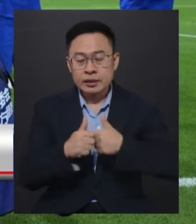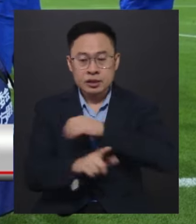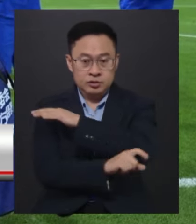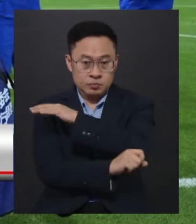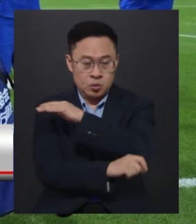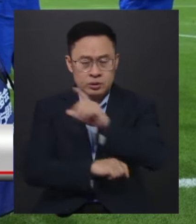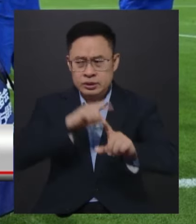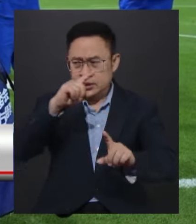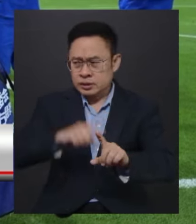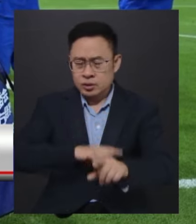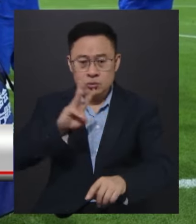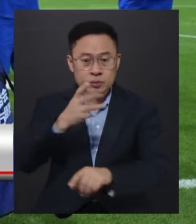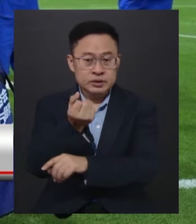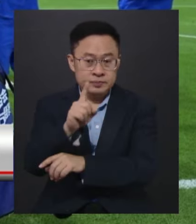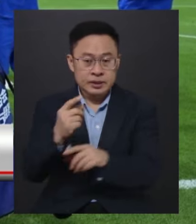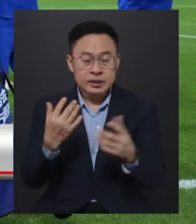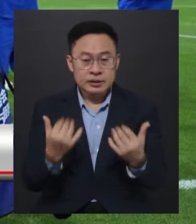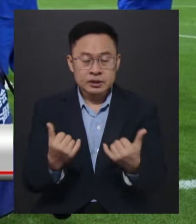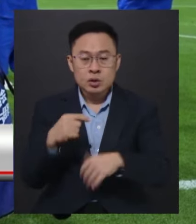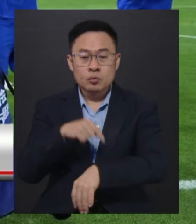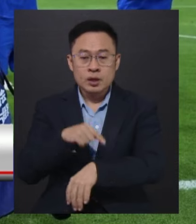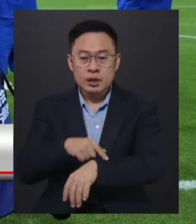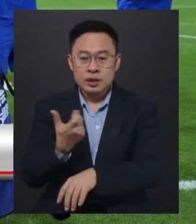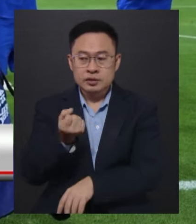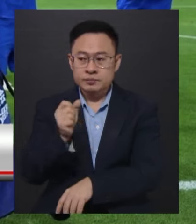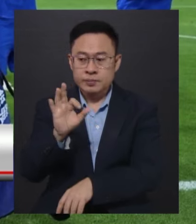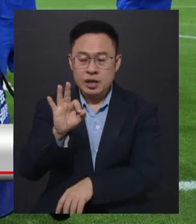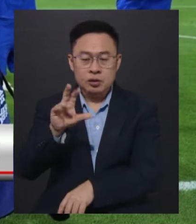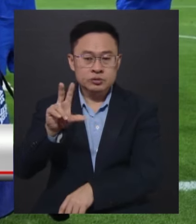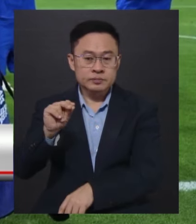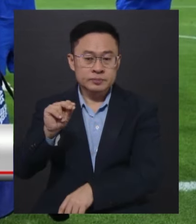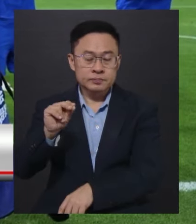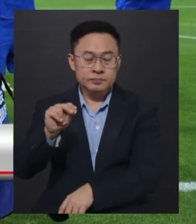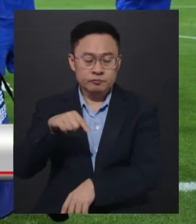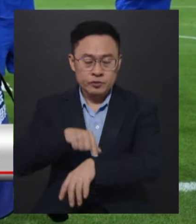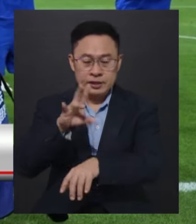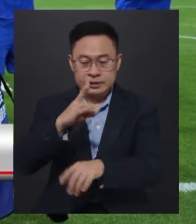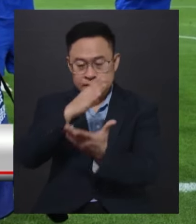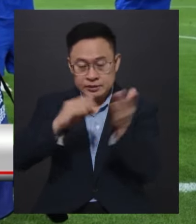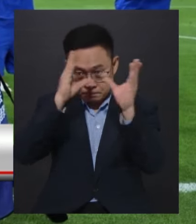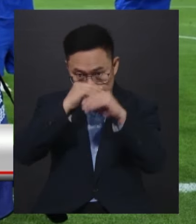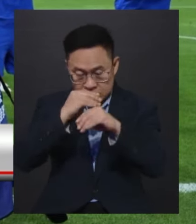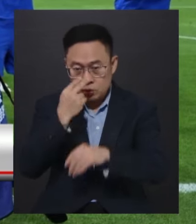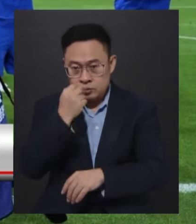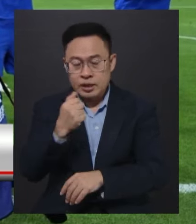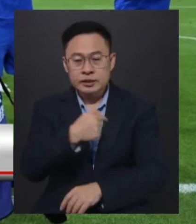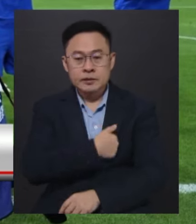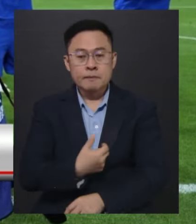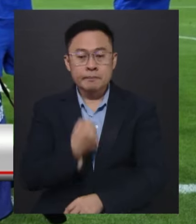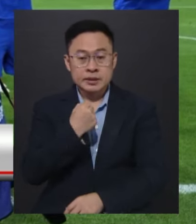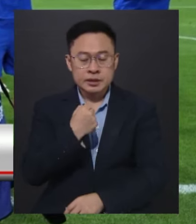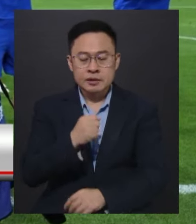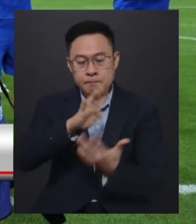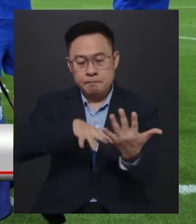ในวันที่ 11มิถุนายนนี้นะคะในช่วงเวลา1930นนะคะครับก็เชื่อมั่นในคาแรคเตอร์